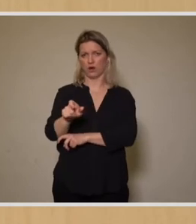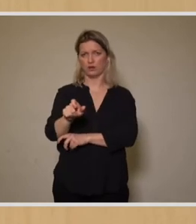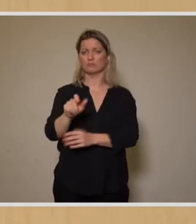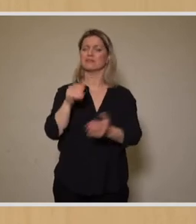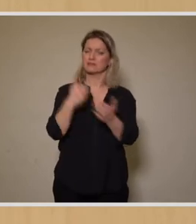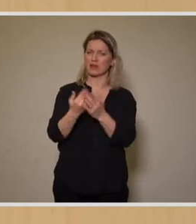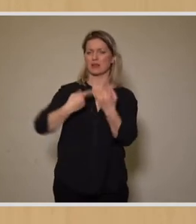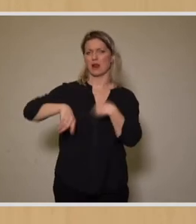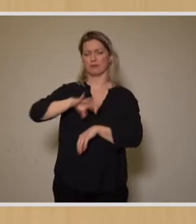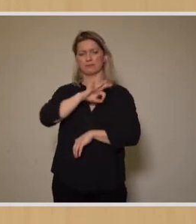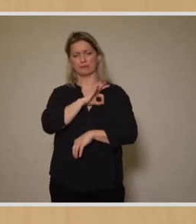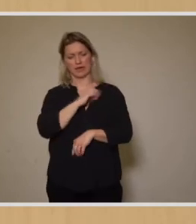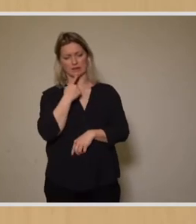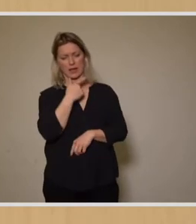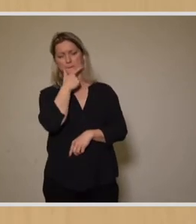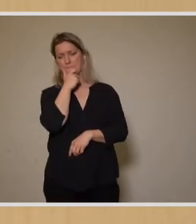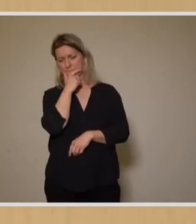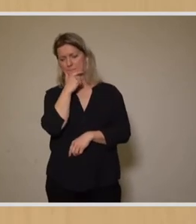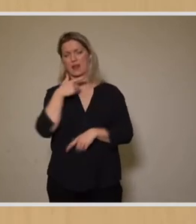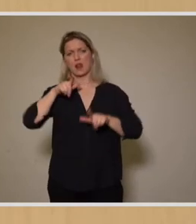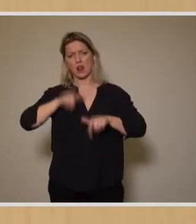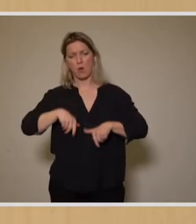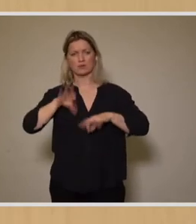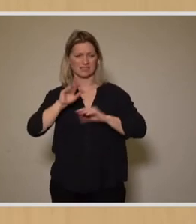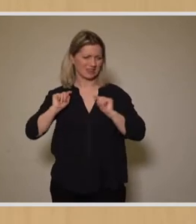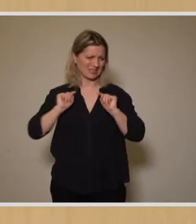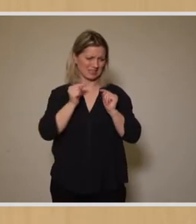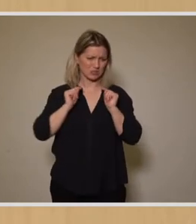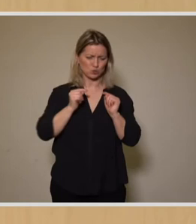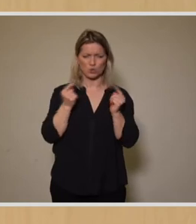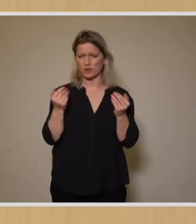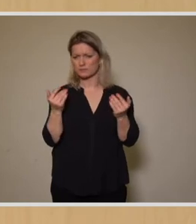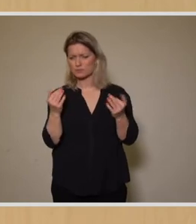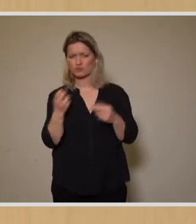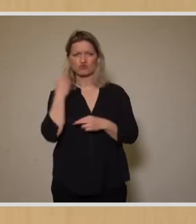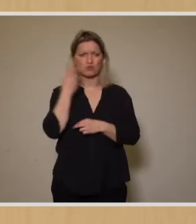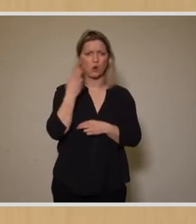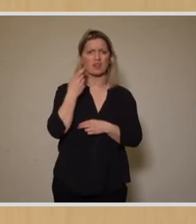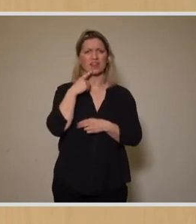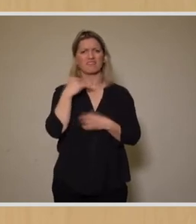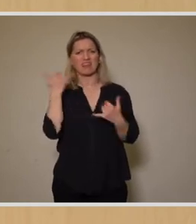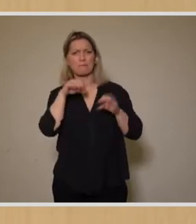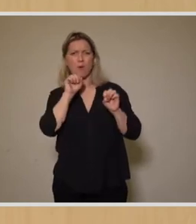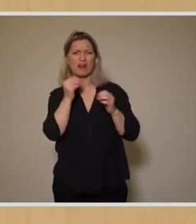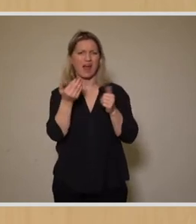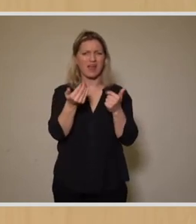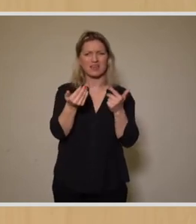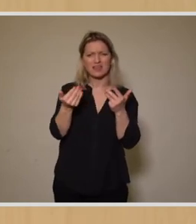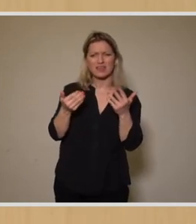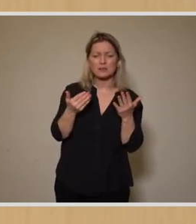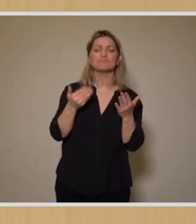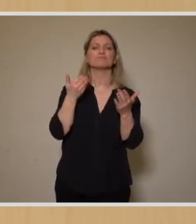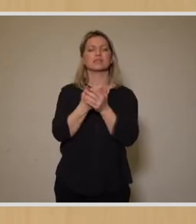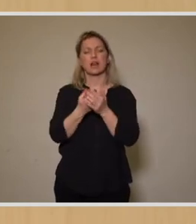versuchen, eine Diskussion zu eröffnen darüber und wir wollen Türen öffnen und haben dazu